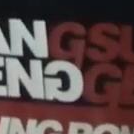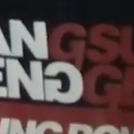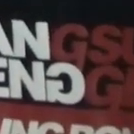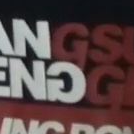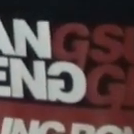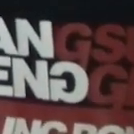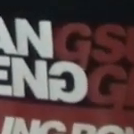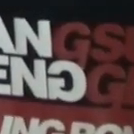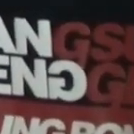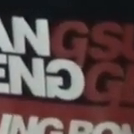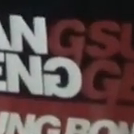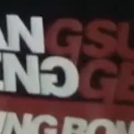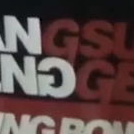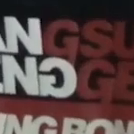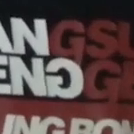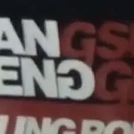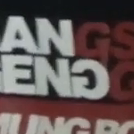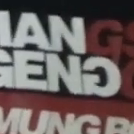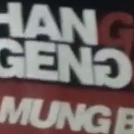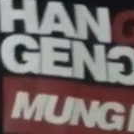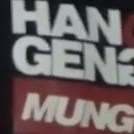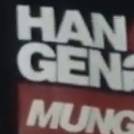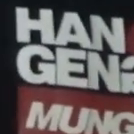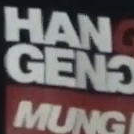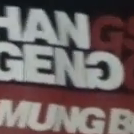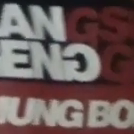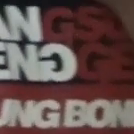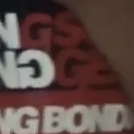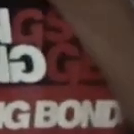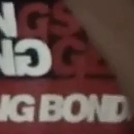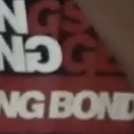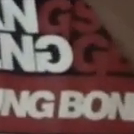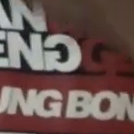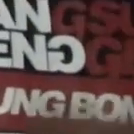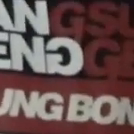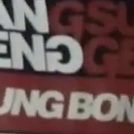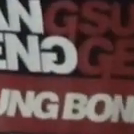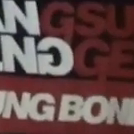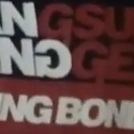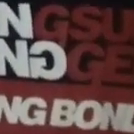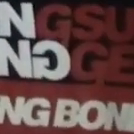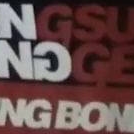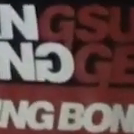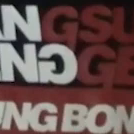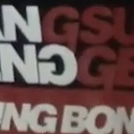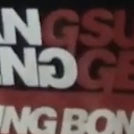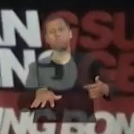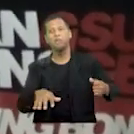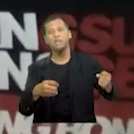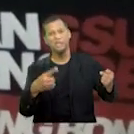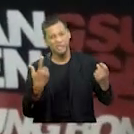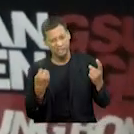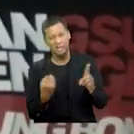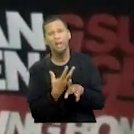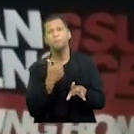kontur jalannya di sini miring, setiap truk yang muatannya berat melewati jalan sini sangat rentan sekali. Jadi